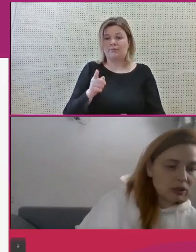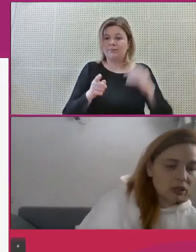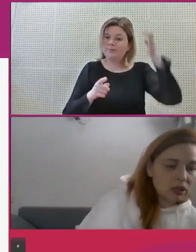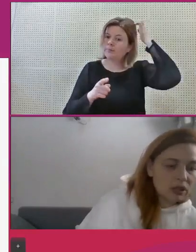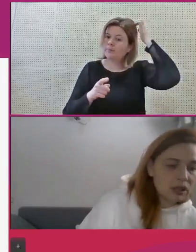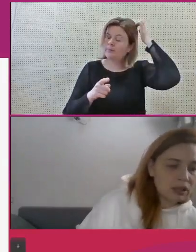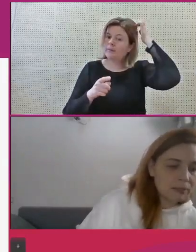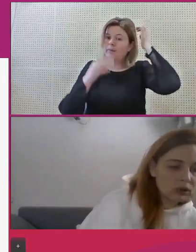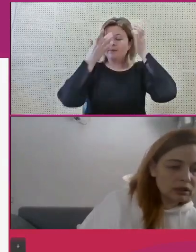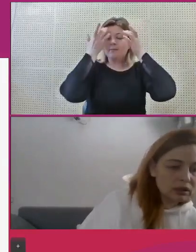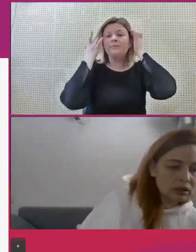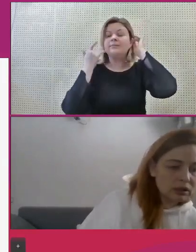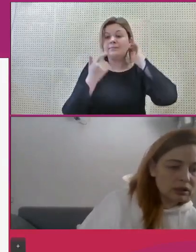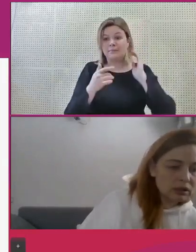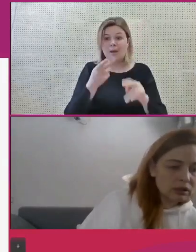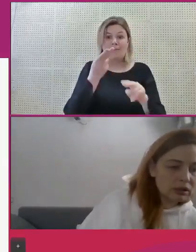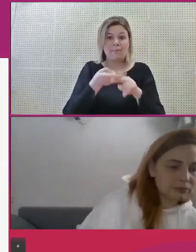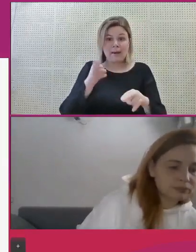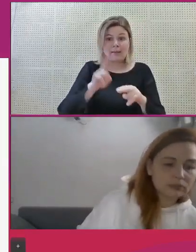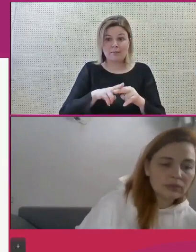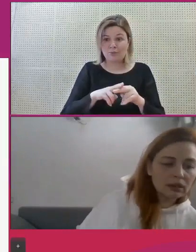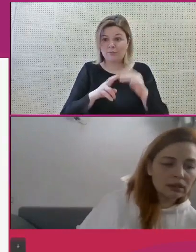Вот, поэтому этот...